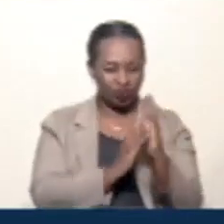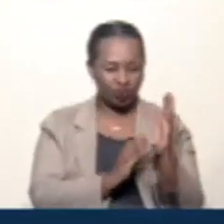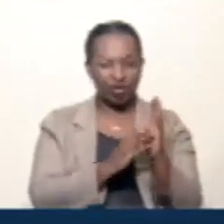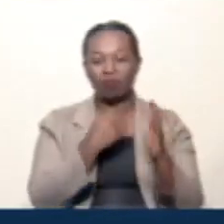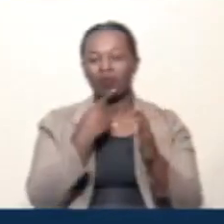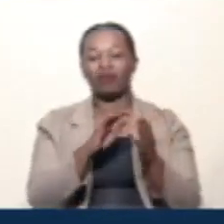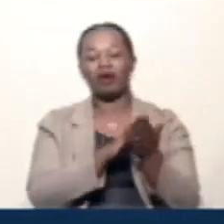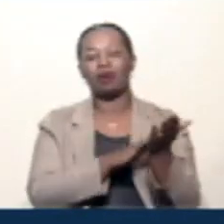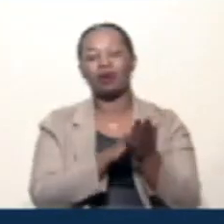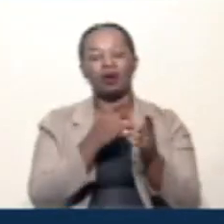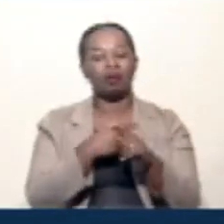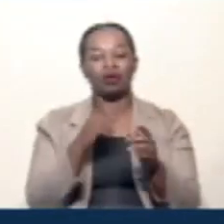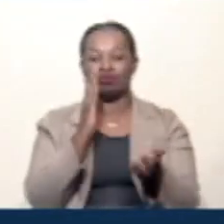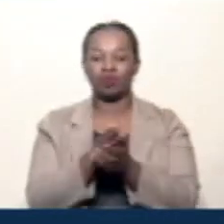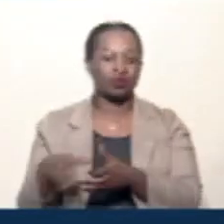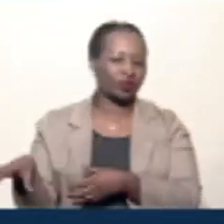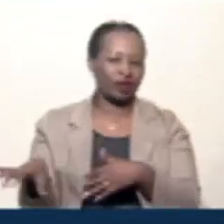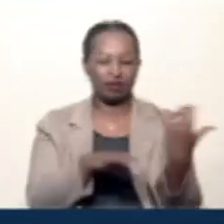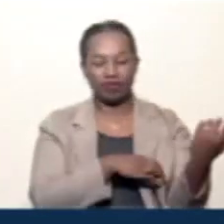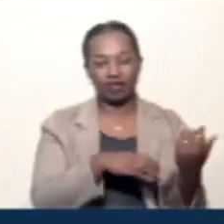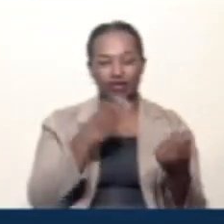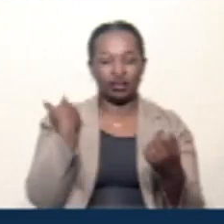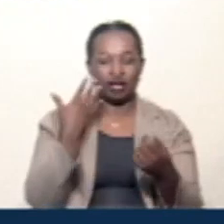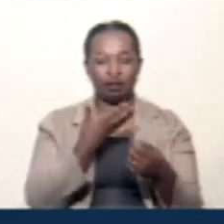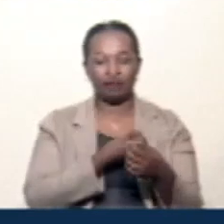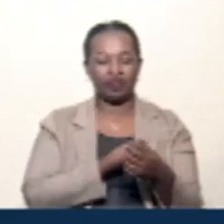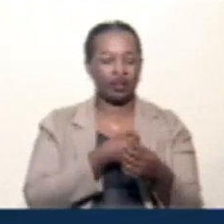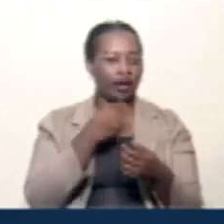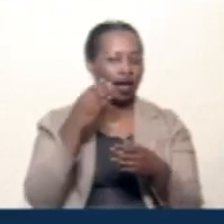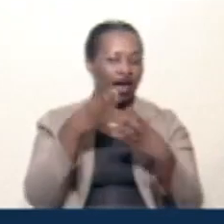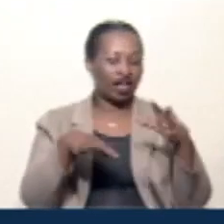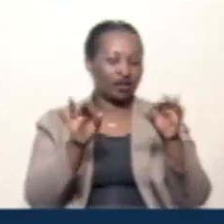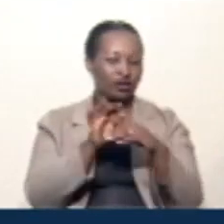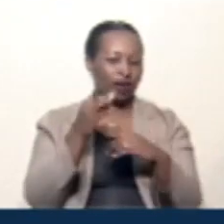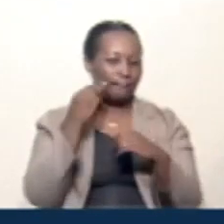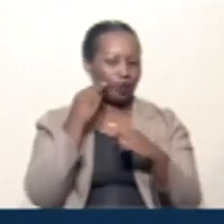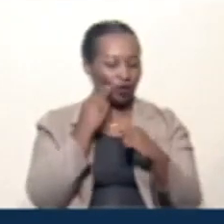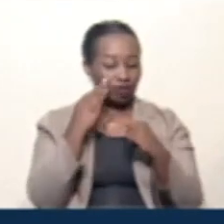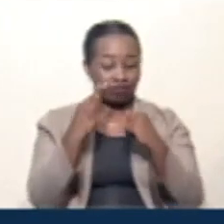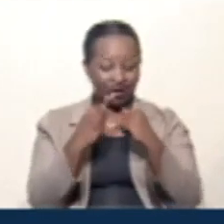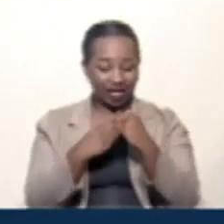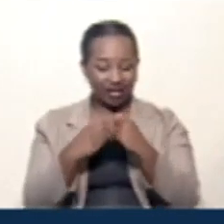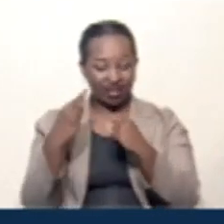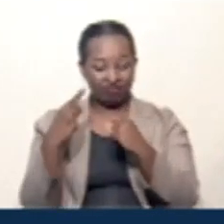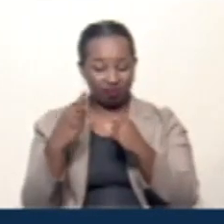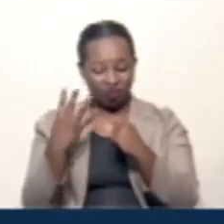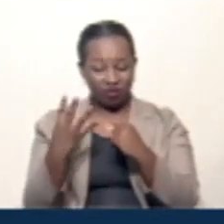ngo bizozwa, ariko ibyo twaramenye. Yari ifite valeur ya 1,800,000 na 48,000